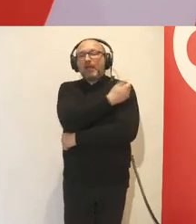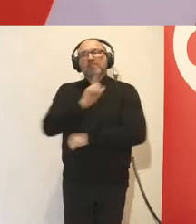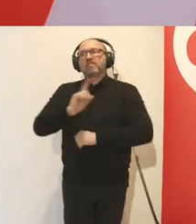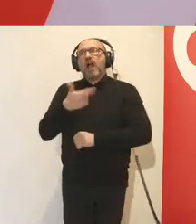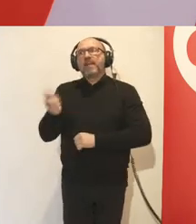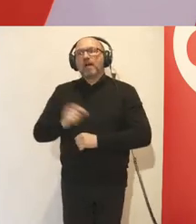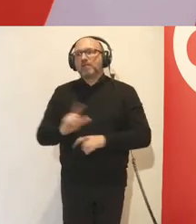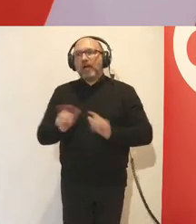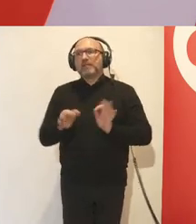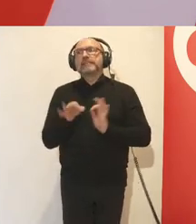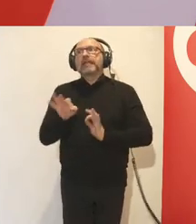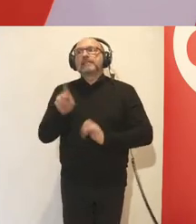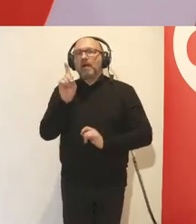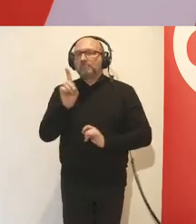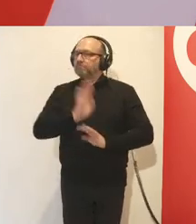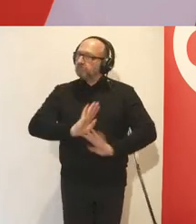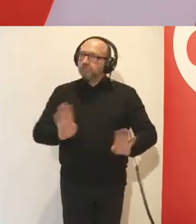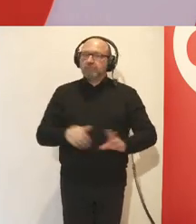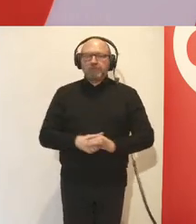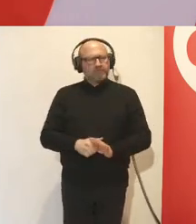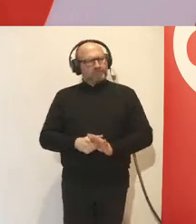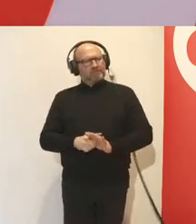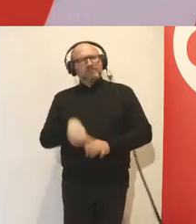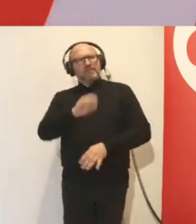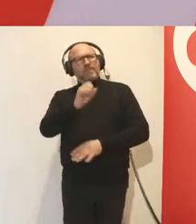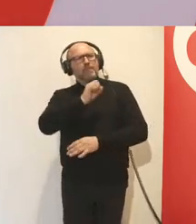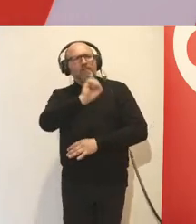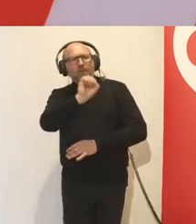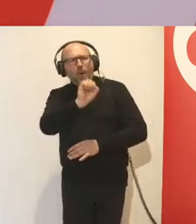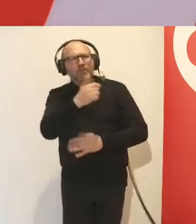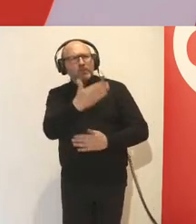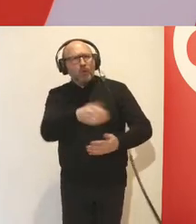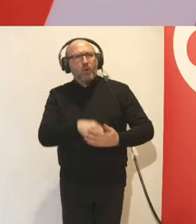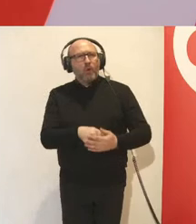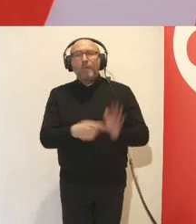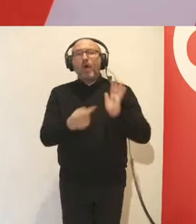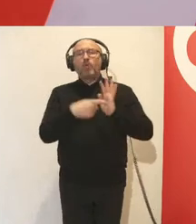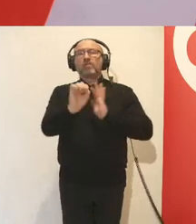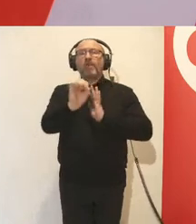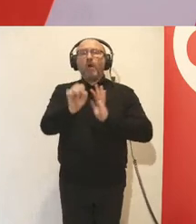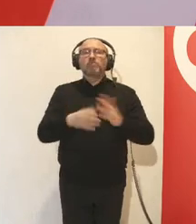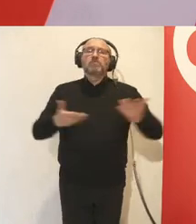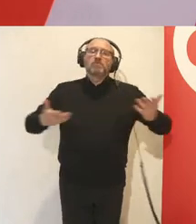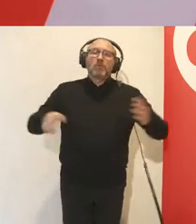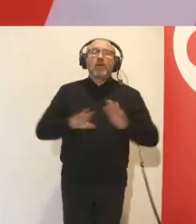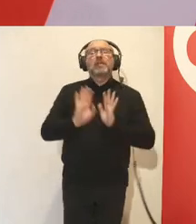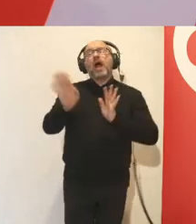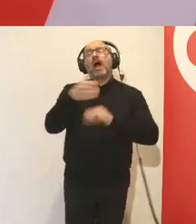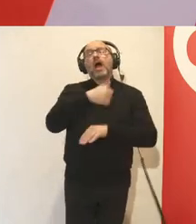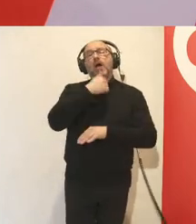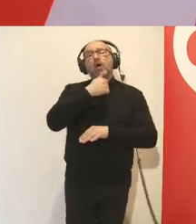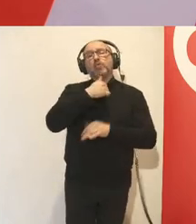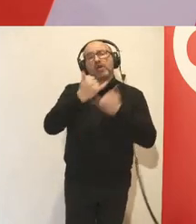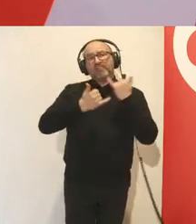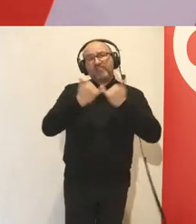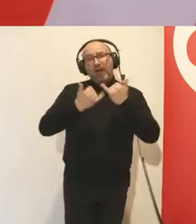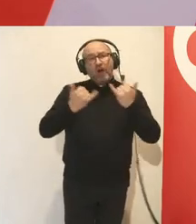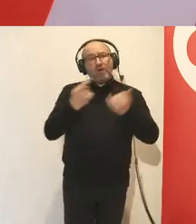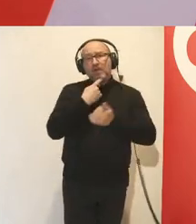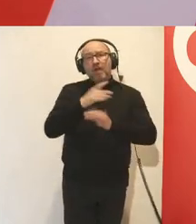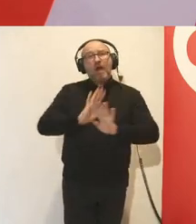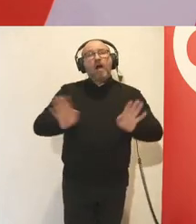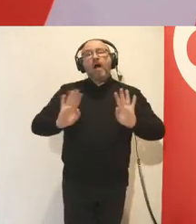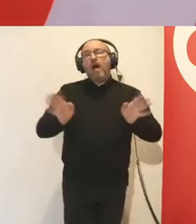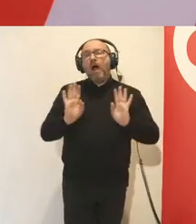keine einzige ich habe danach gefragt woran das liegt und dann kommt jetzt begründung na ja die ganzen jungen frauen die sagen sie